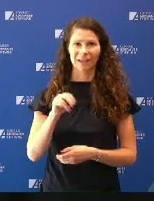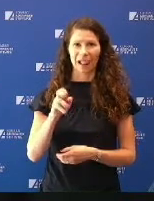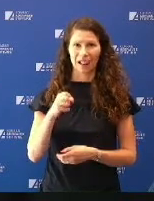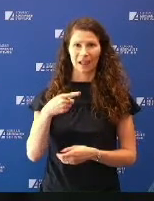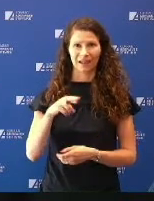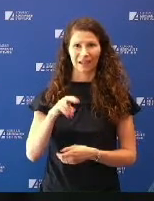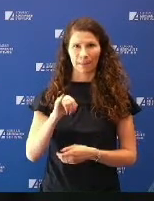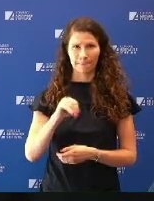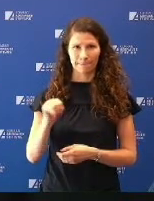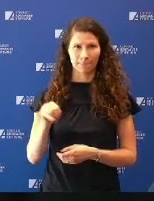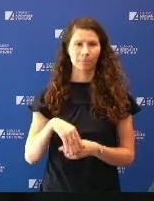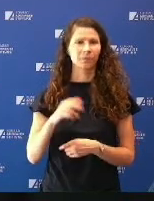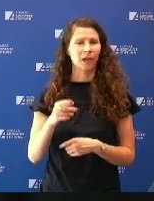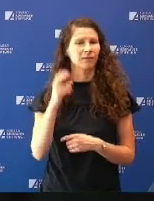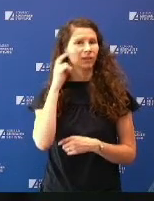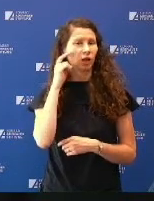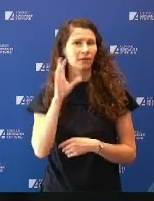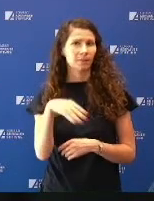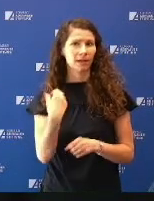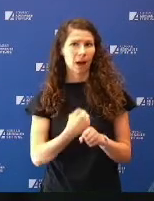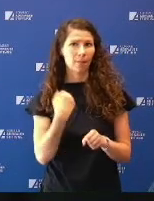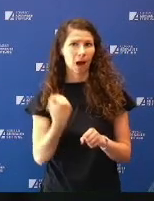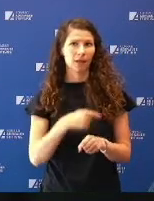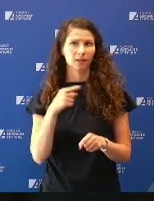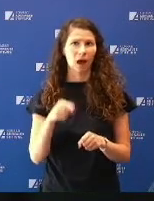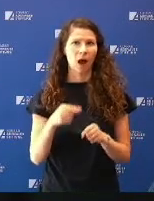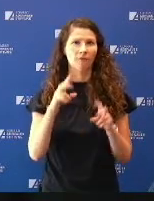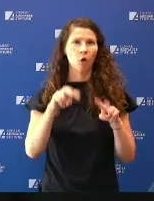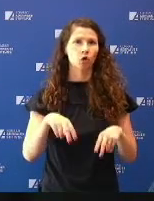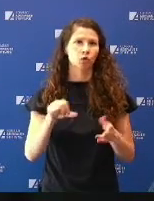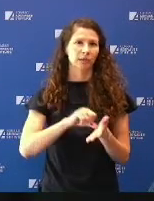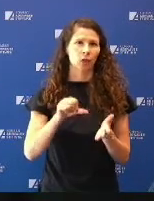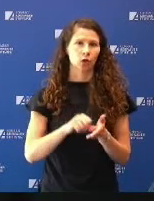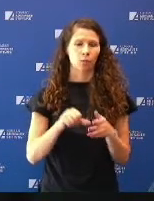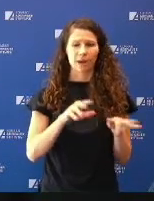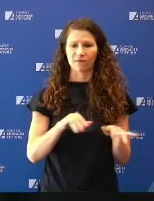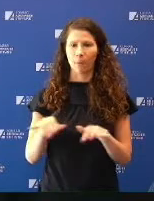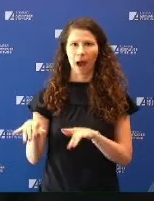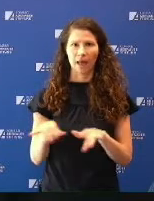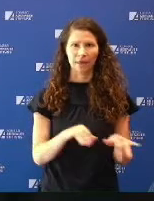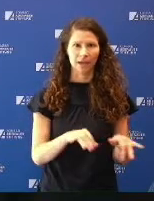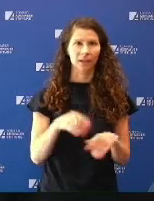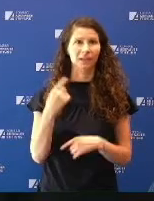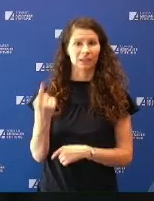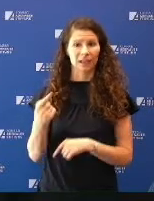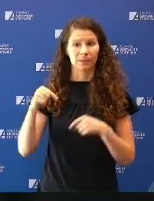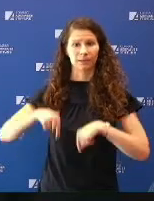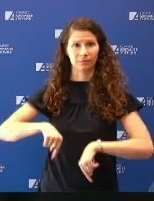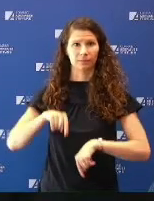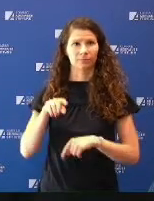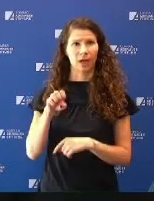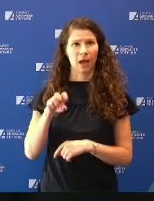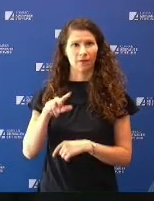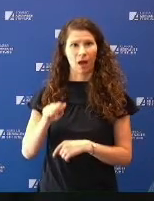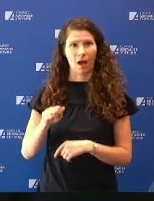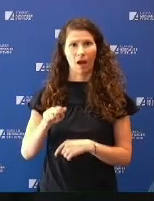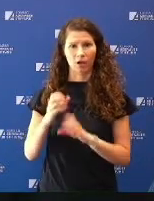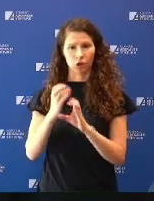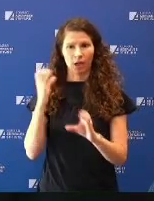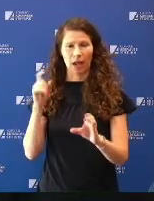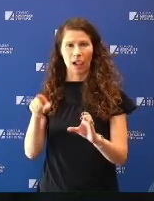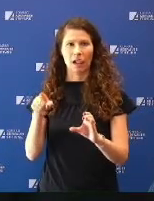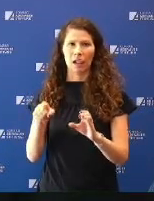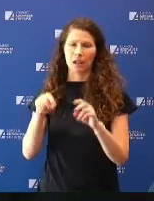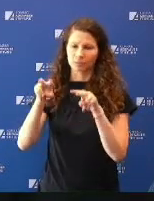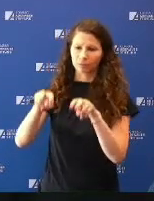als wissenschaftlicher Mitarbeiter am Forschungszentrum Informatik die technische Entwicklung der EVA Shuttles. Ja, hallo Herr